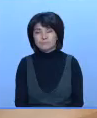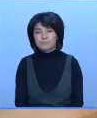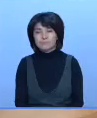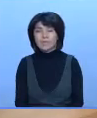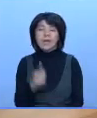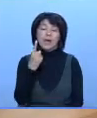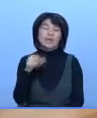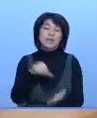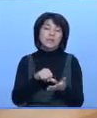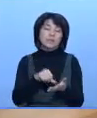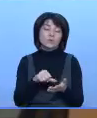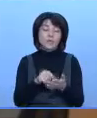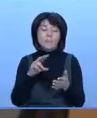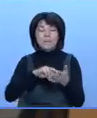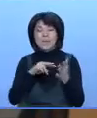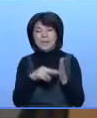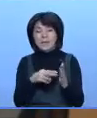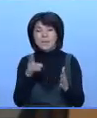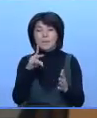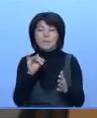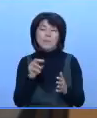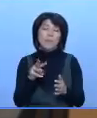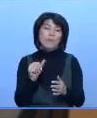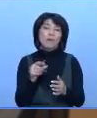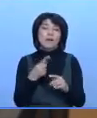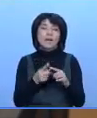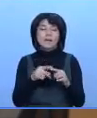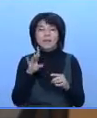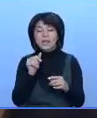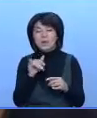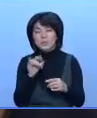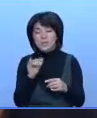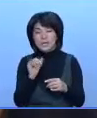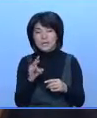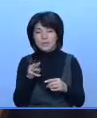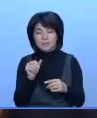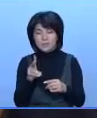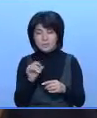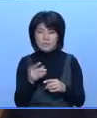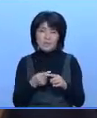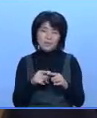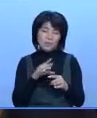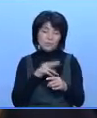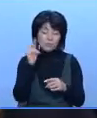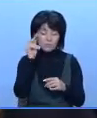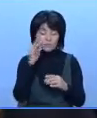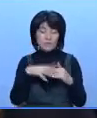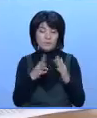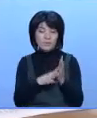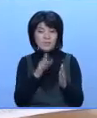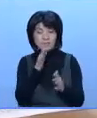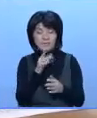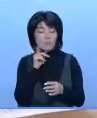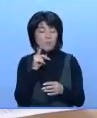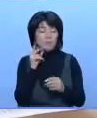Одна из участниц программы с дипломом в село – Раушан Тимирова. Она выпускница Павлодарского педагогического колледжа имени Бейсена Ахметова. В 19 лет молодой